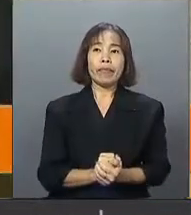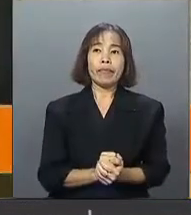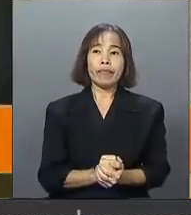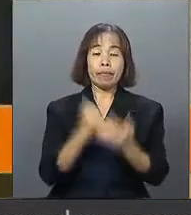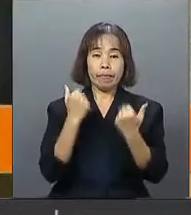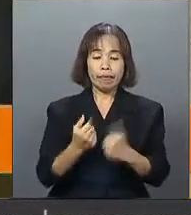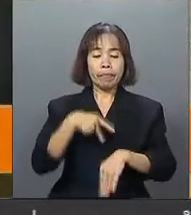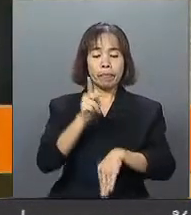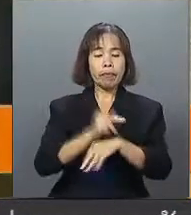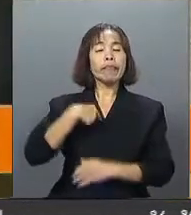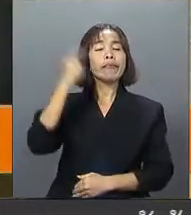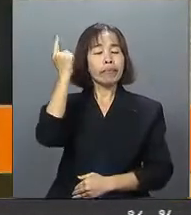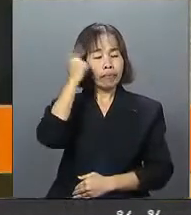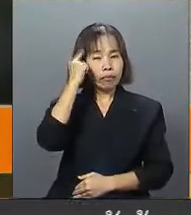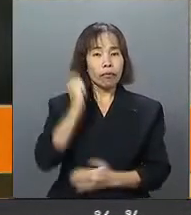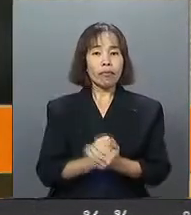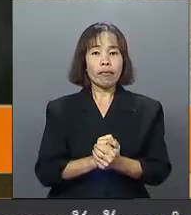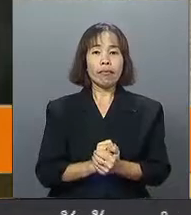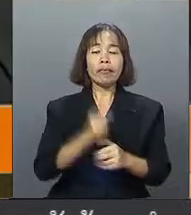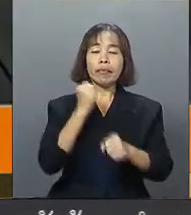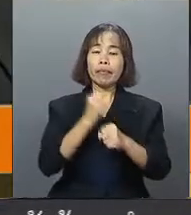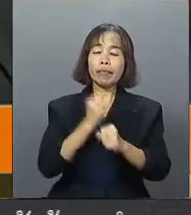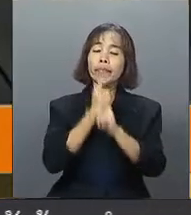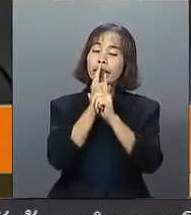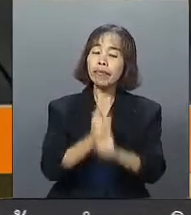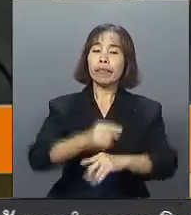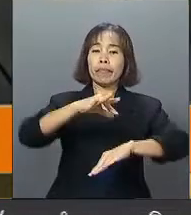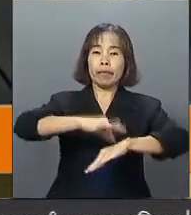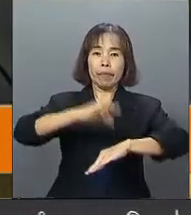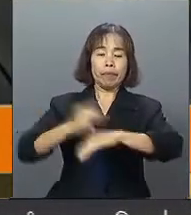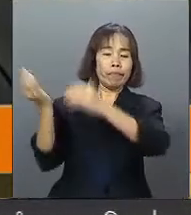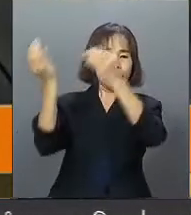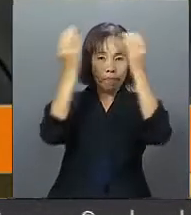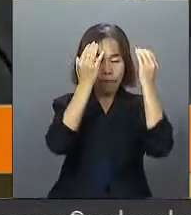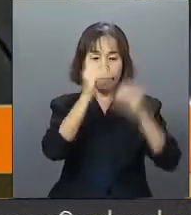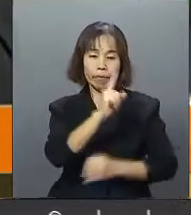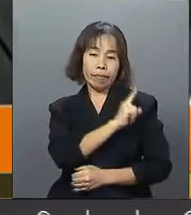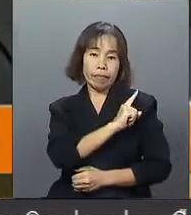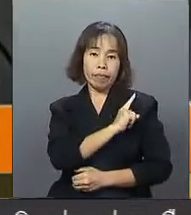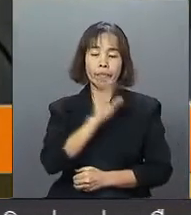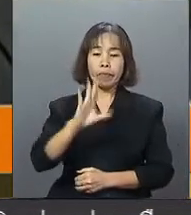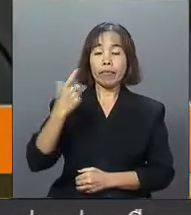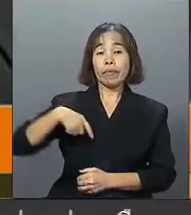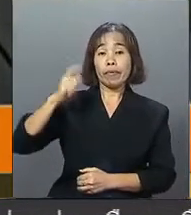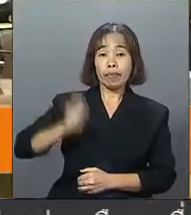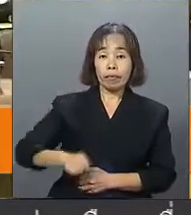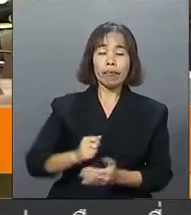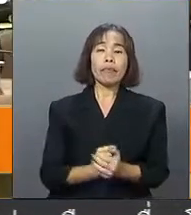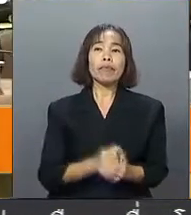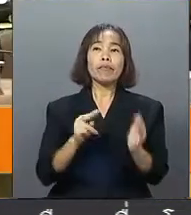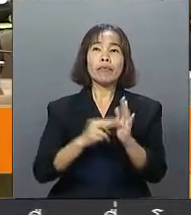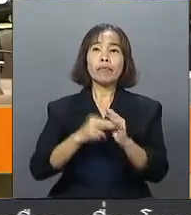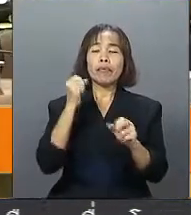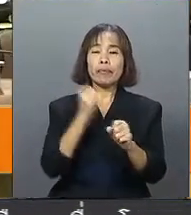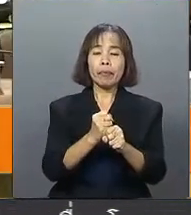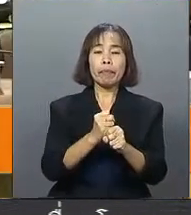ท.เชื่อมั่นว่าบทบาทหน้าที่ตามรัฐธรรมนูญใหม่ของศาลรัฐธรรมนูญครั้งนี้ไม่เพียงจะสร้างสมดุลใน3เสาหลัก